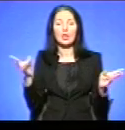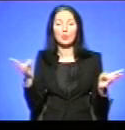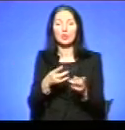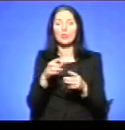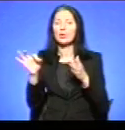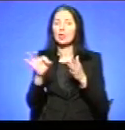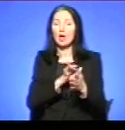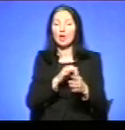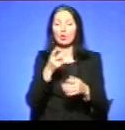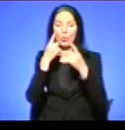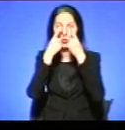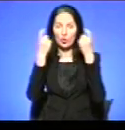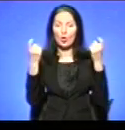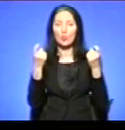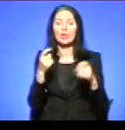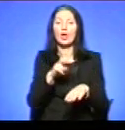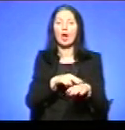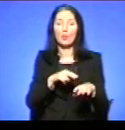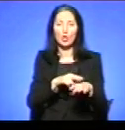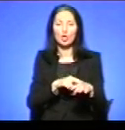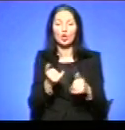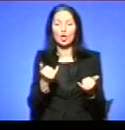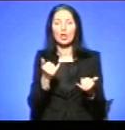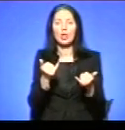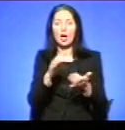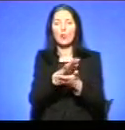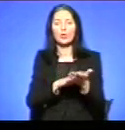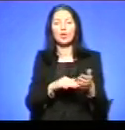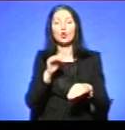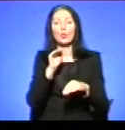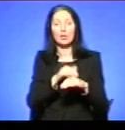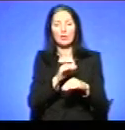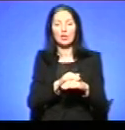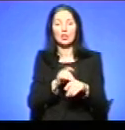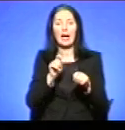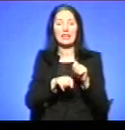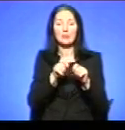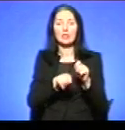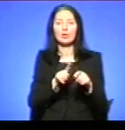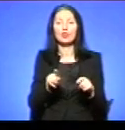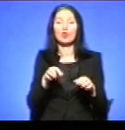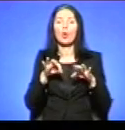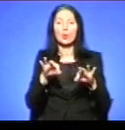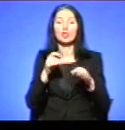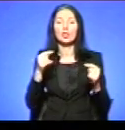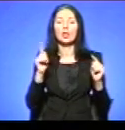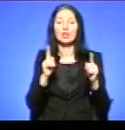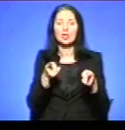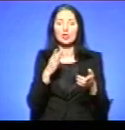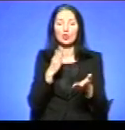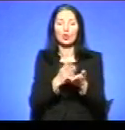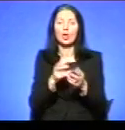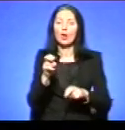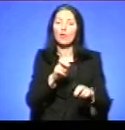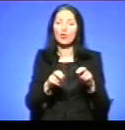буде повідомити органи внутрішніх справ для подальшого підтвердження експертами, що автомобіль знаходиться дійсно в